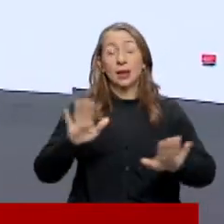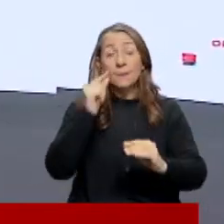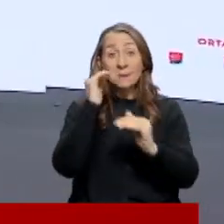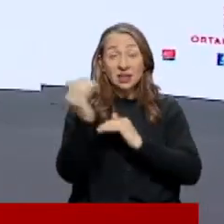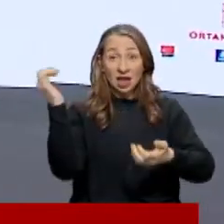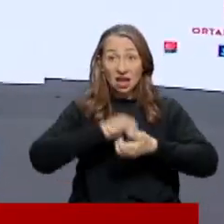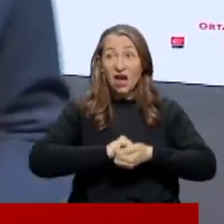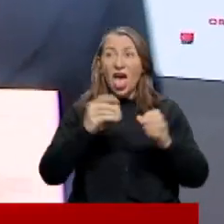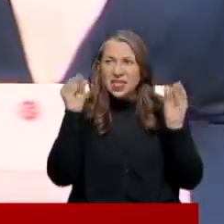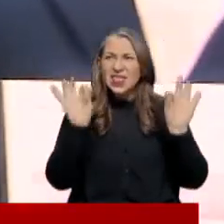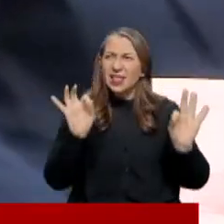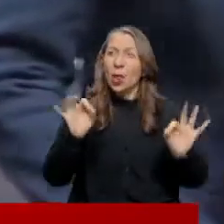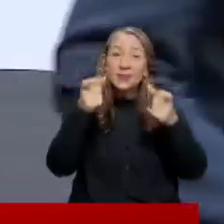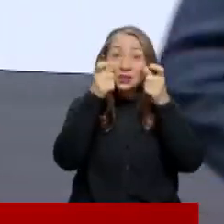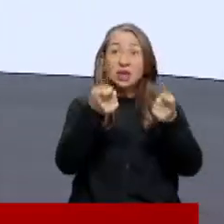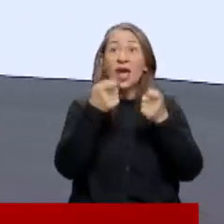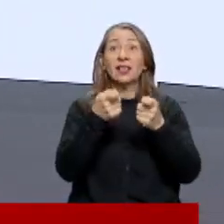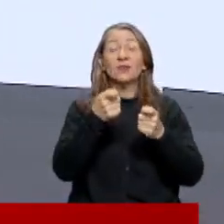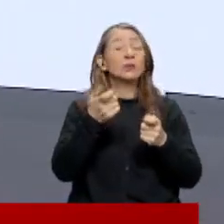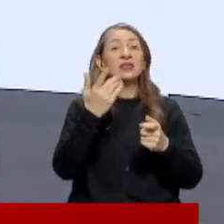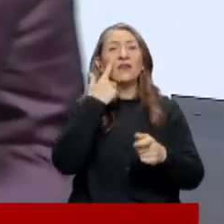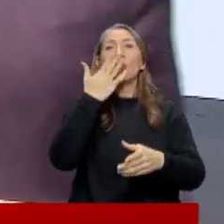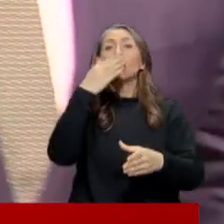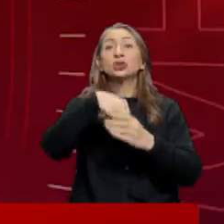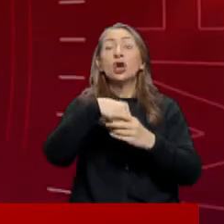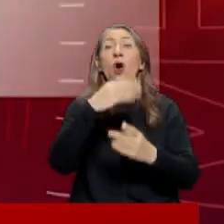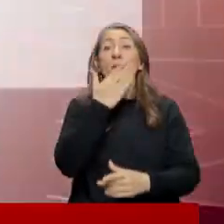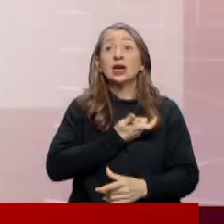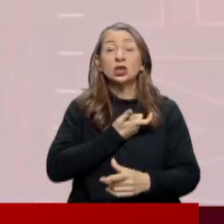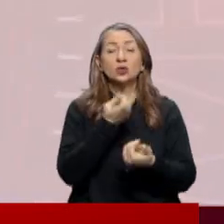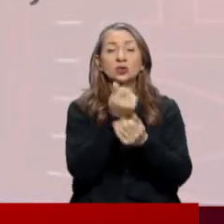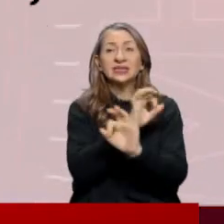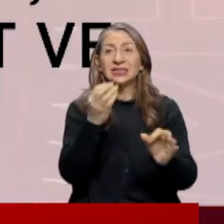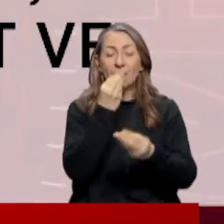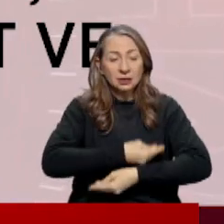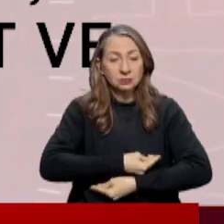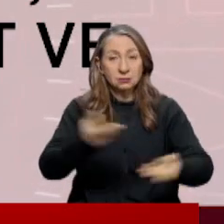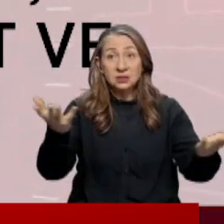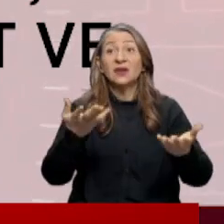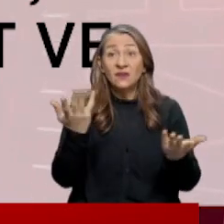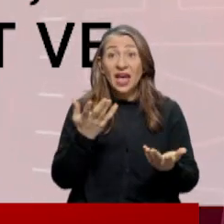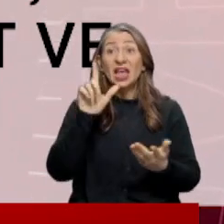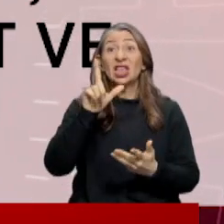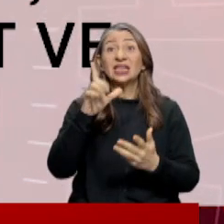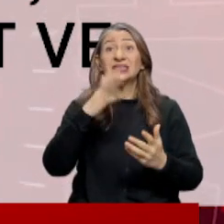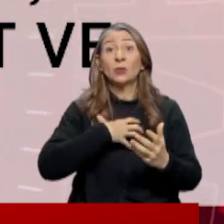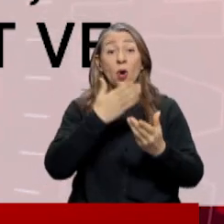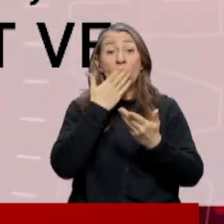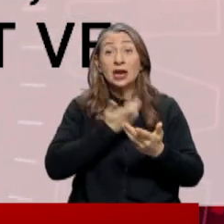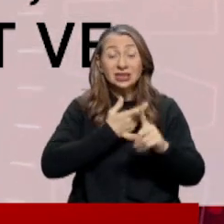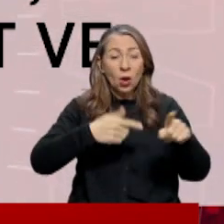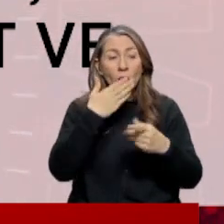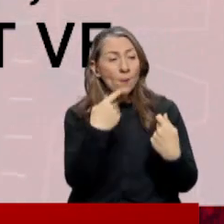Millet İttifakı'nın en dikkat çeken eğitim vaadi devlet okullarında öğrencilere ücretsiz yemek verilmesi ve ihtiyaç sahibi öğrencilerin